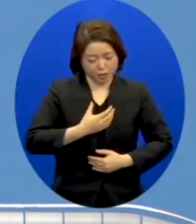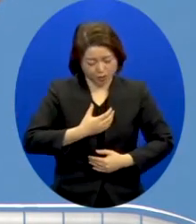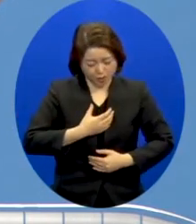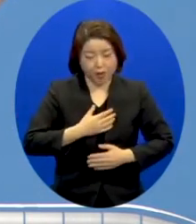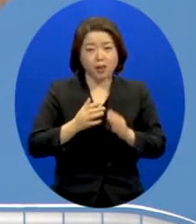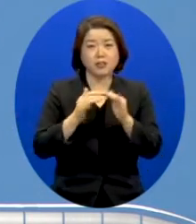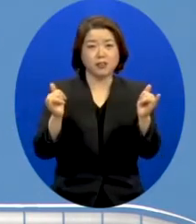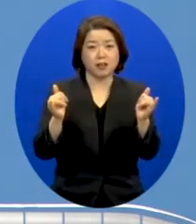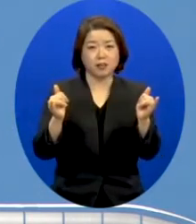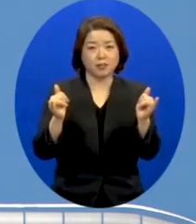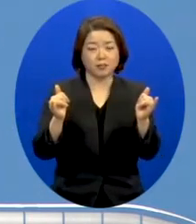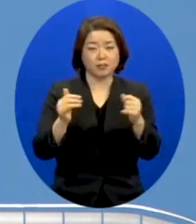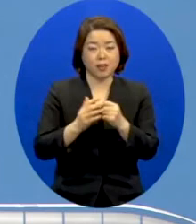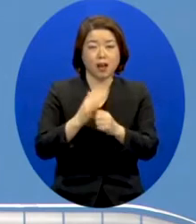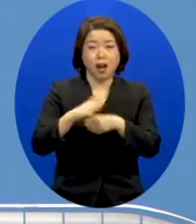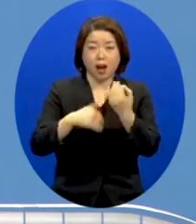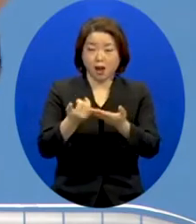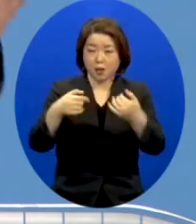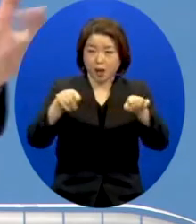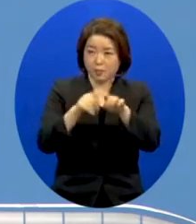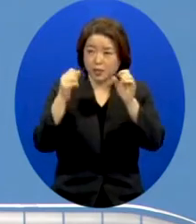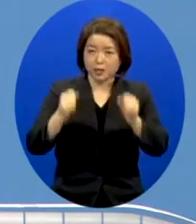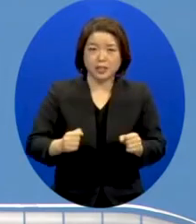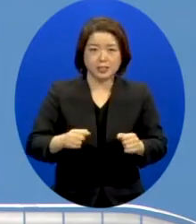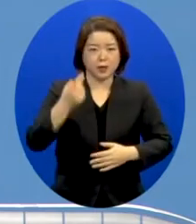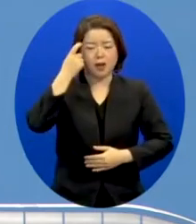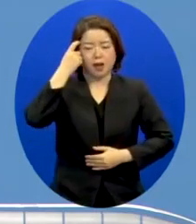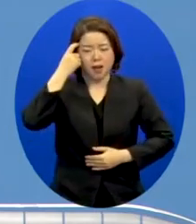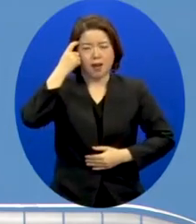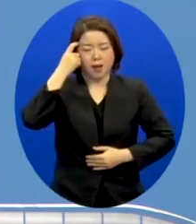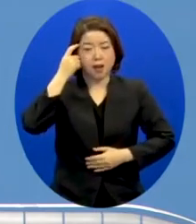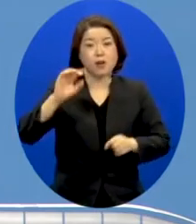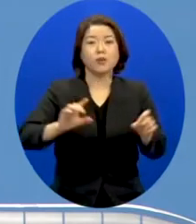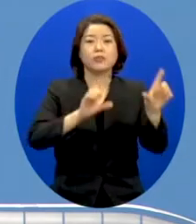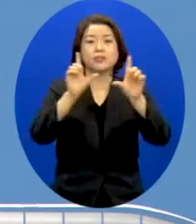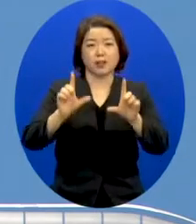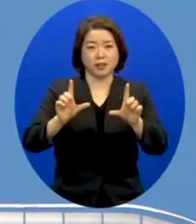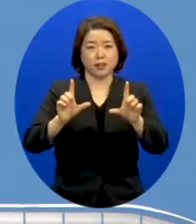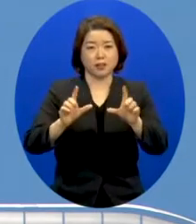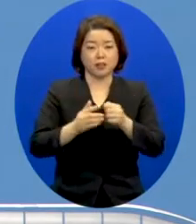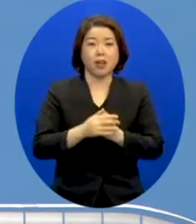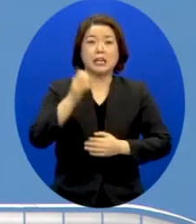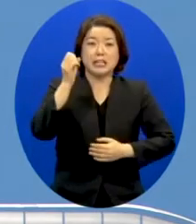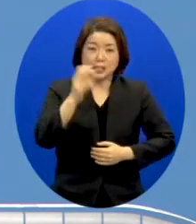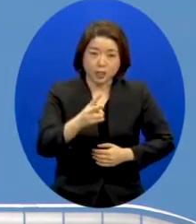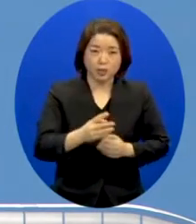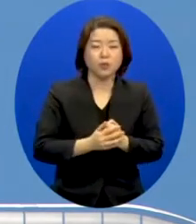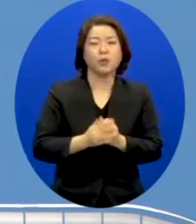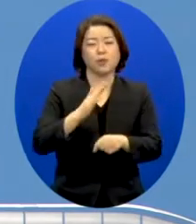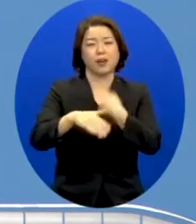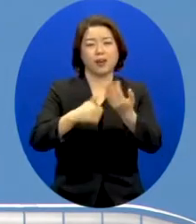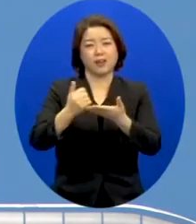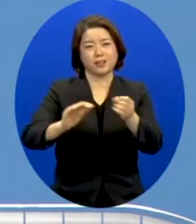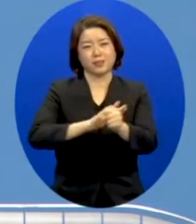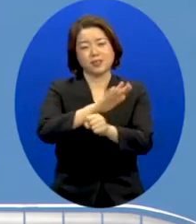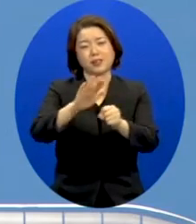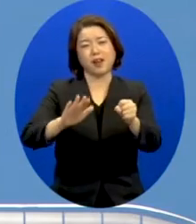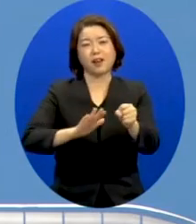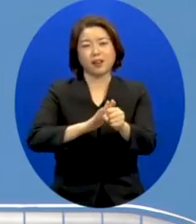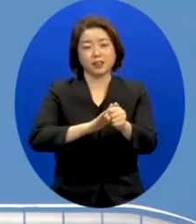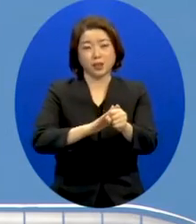이었어요 하나님의 함께 계신 것을 의식하고 살았어요 그리고 하나님을 사랑했다고